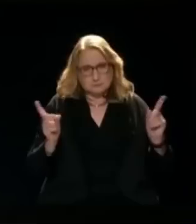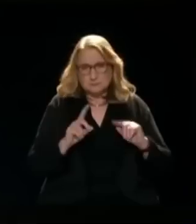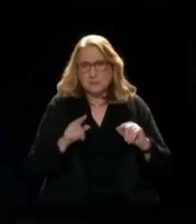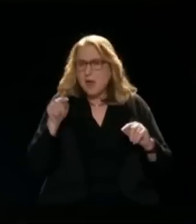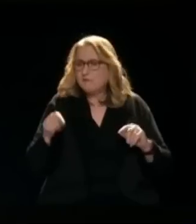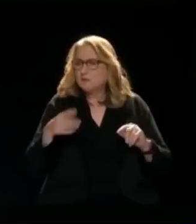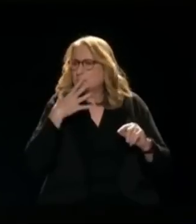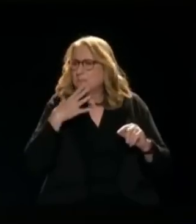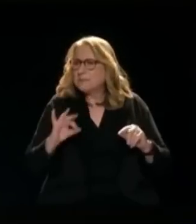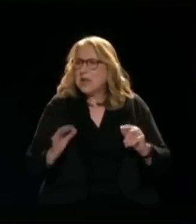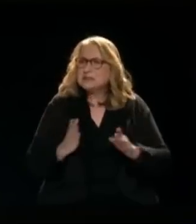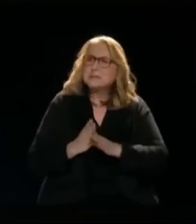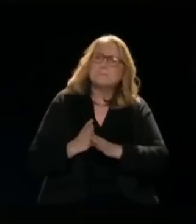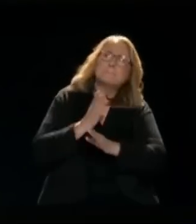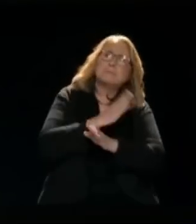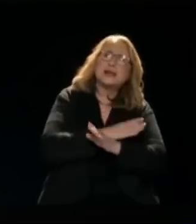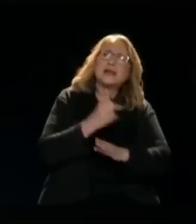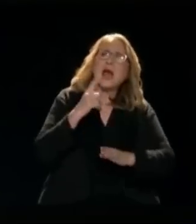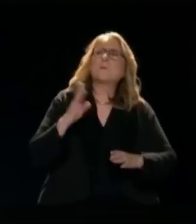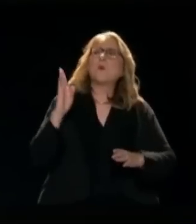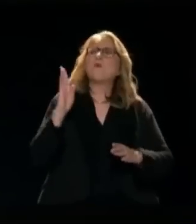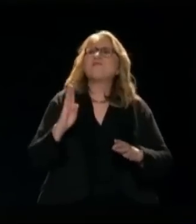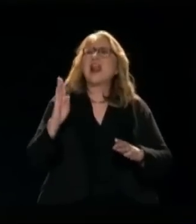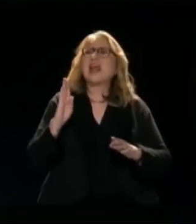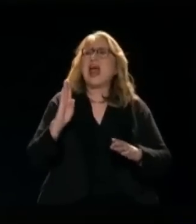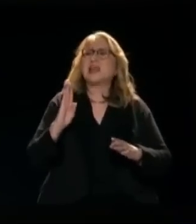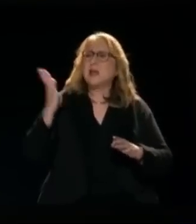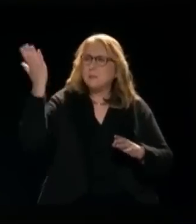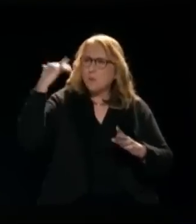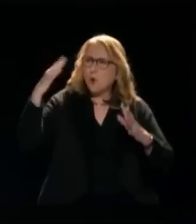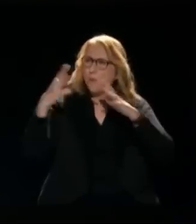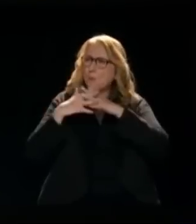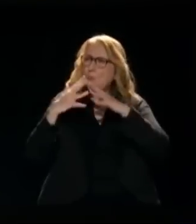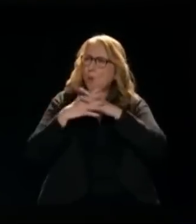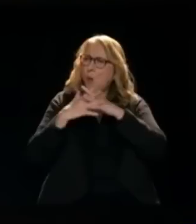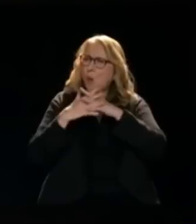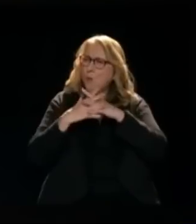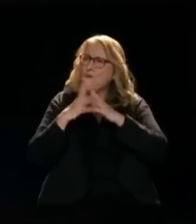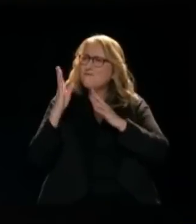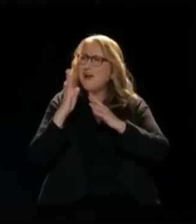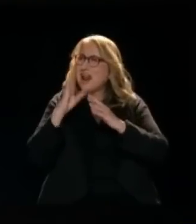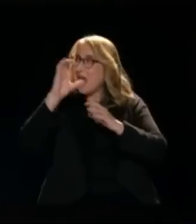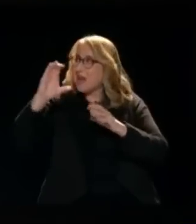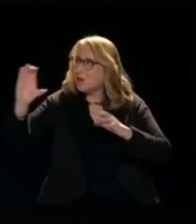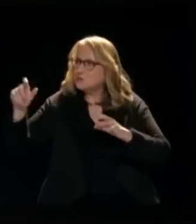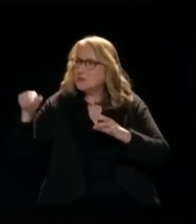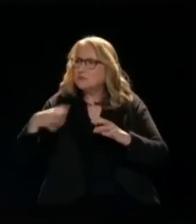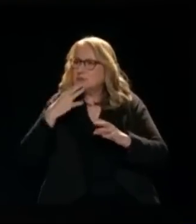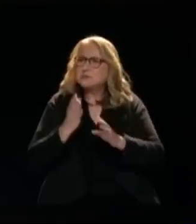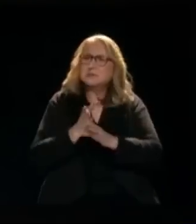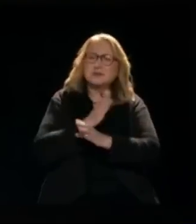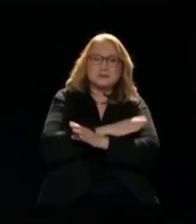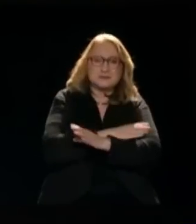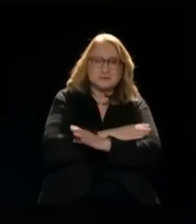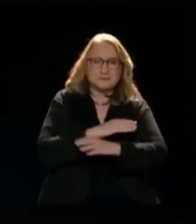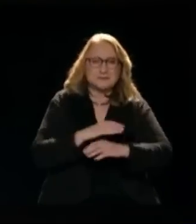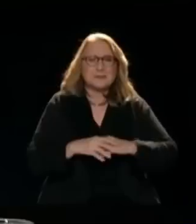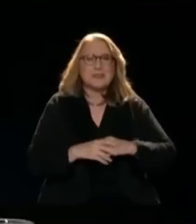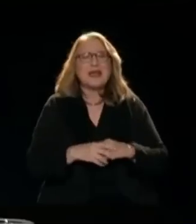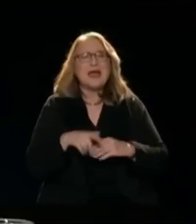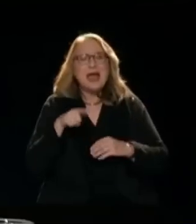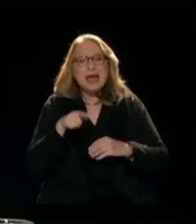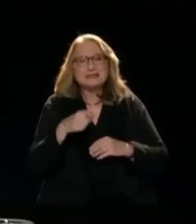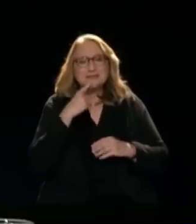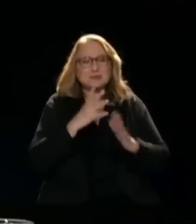πολέμους. 12 συν 1 μέτρα άμεσης ανάγκης, φτάνουμε στο συν 1. Είστε προληπτικοί και δεν λέτε 13.